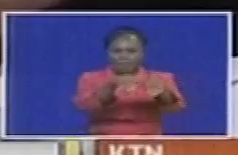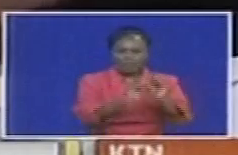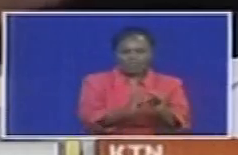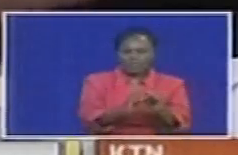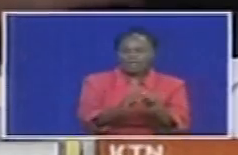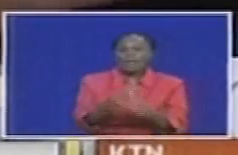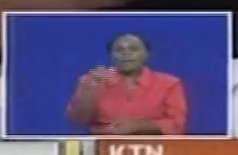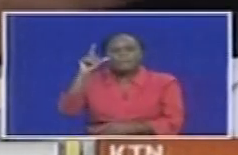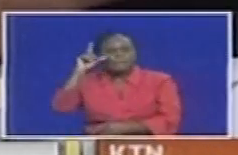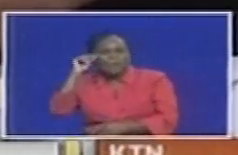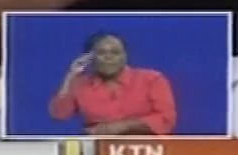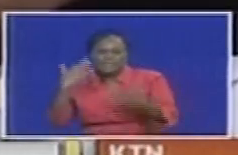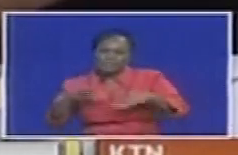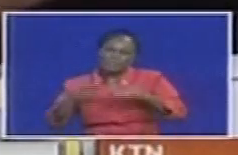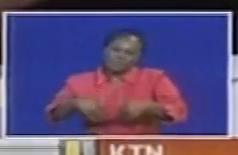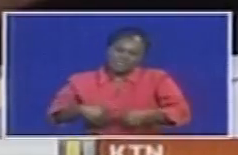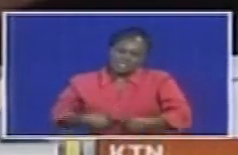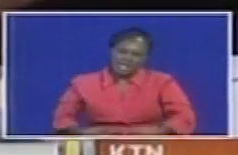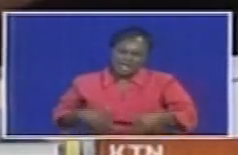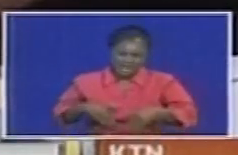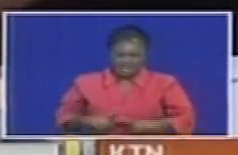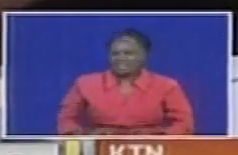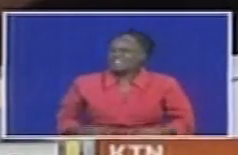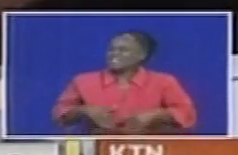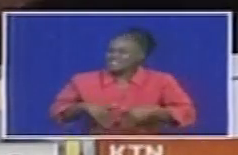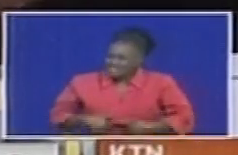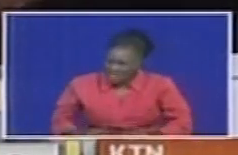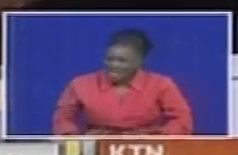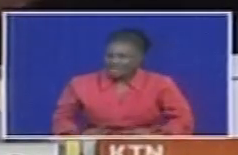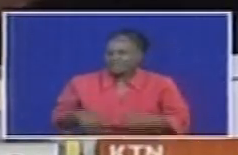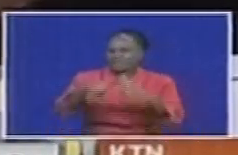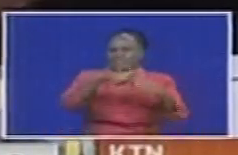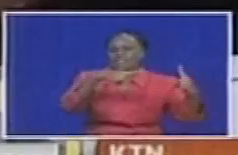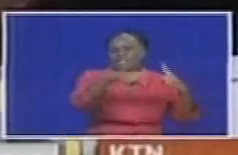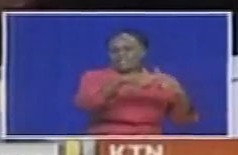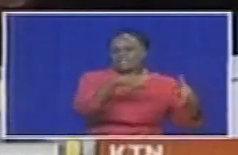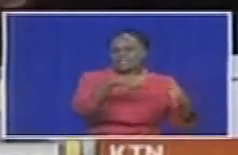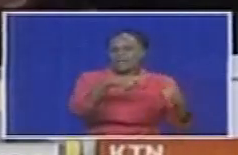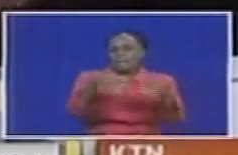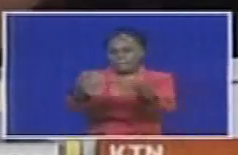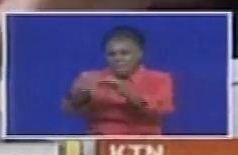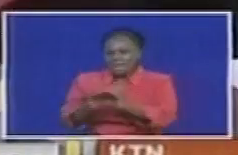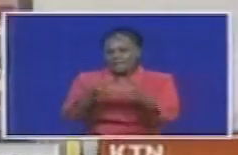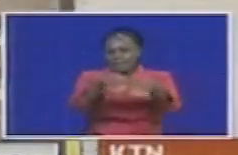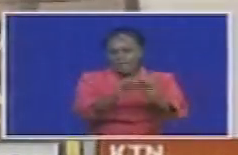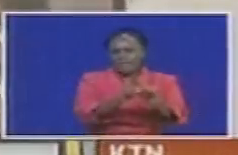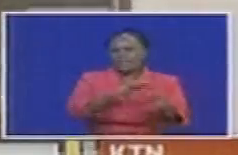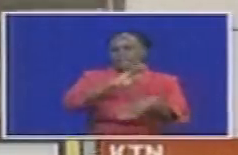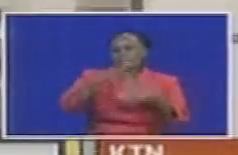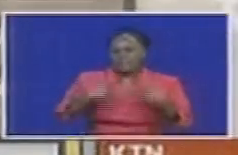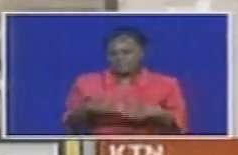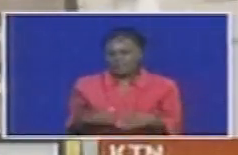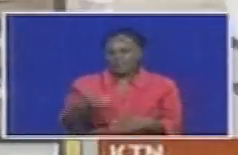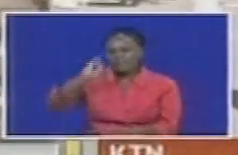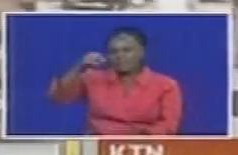coast are tired, are sick and tired of killings and burying people every day. John